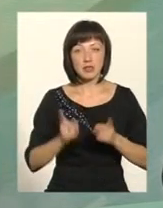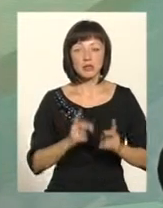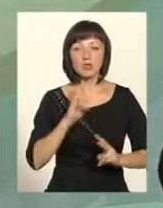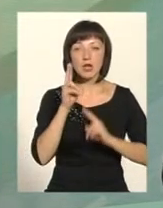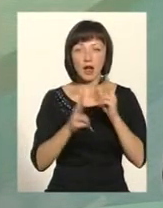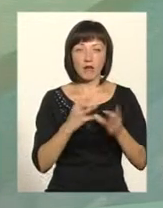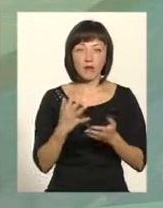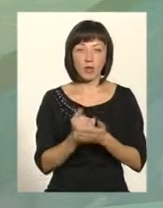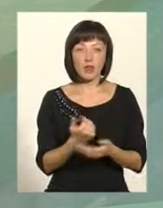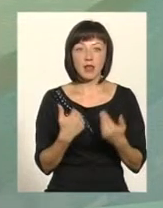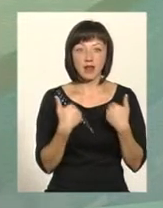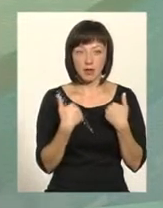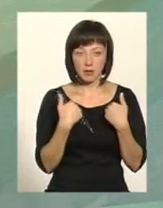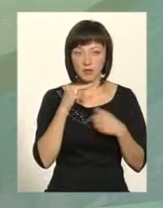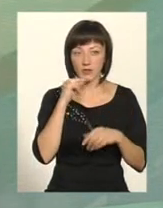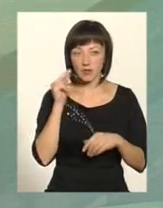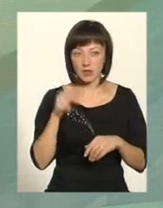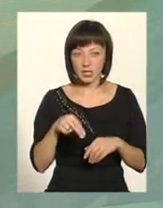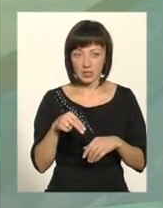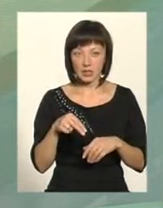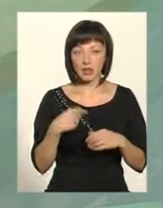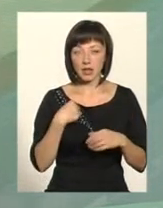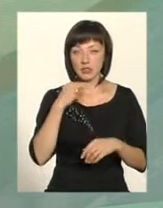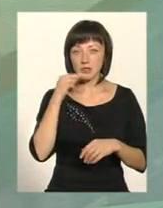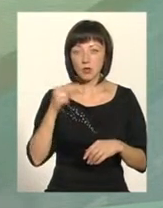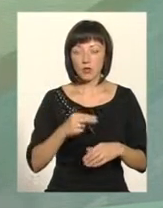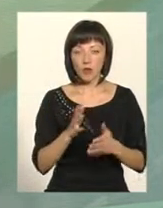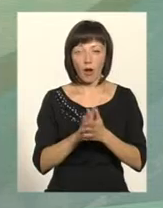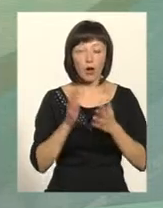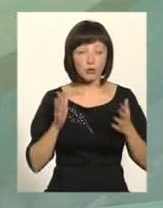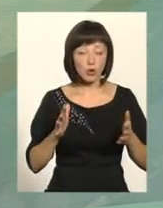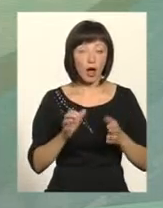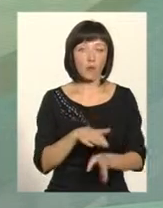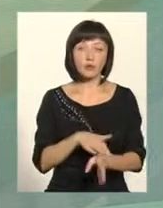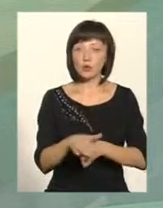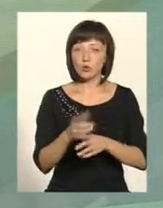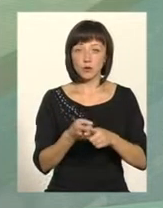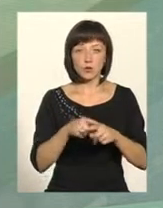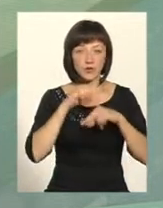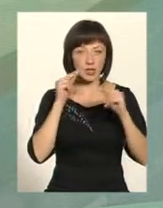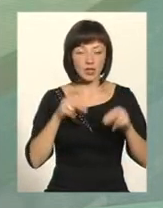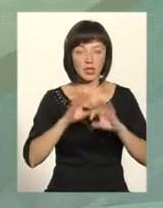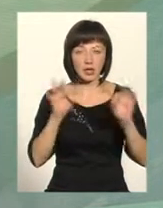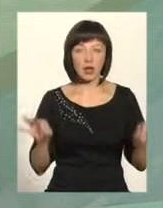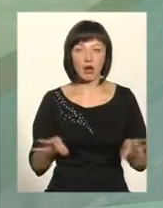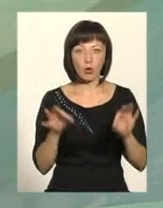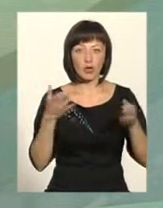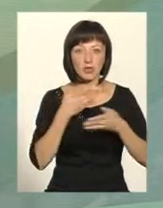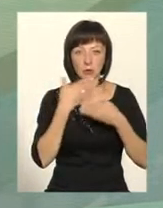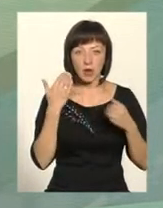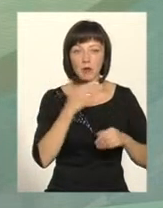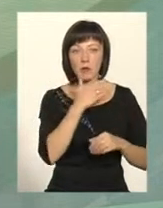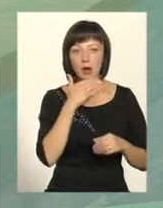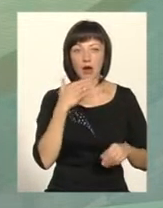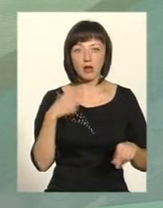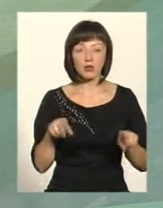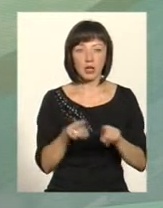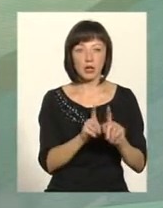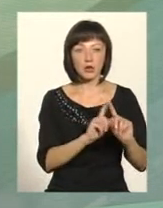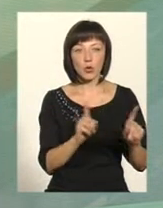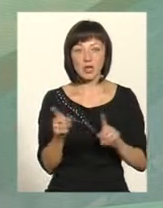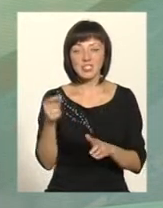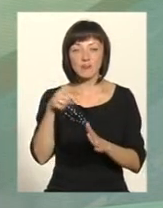получаються на нас, що ми якби нас звинувачують, хоча абсолютно в цьому вини ніякої немає. І багато таких нюансів